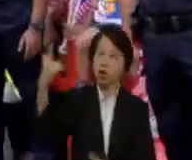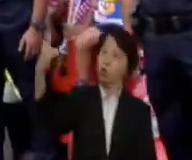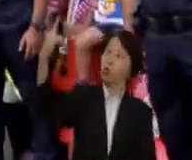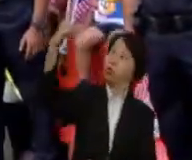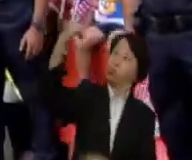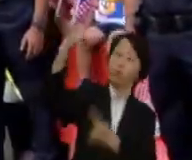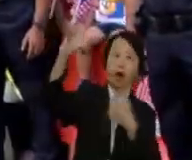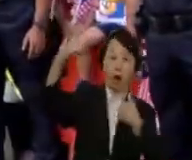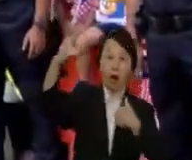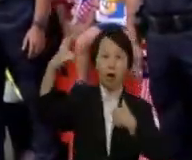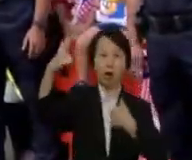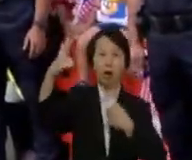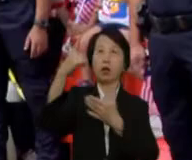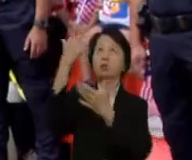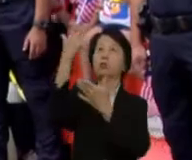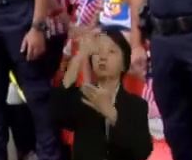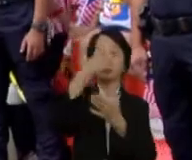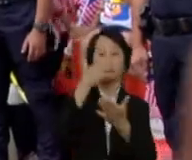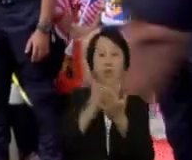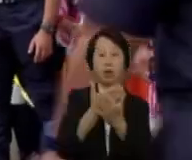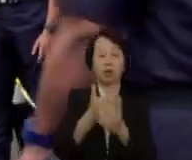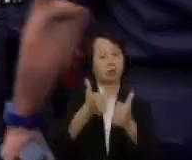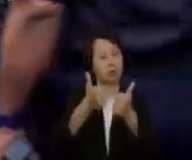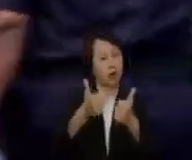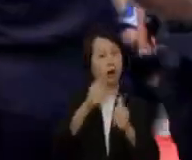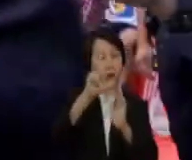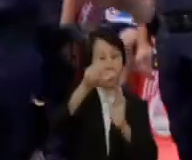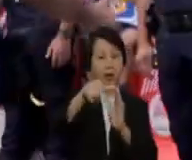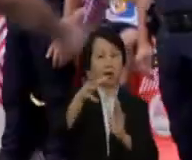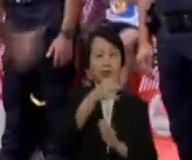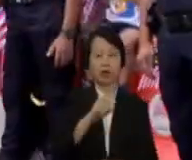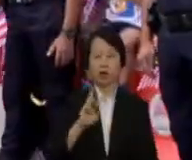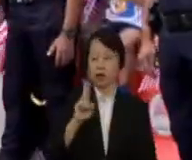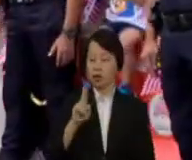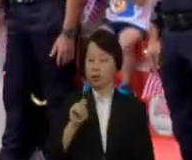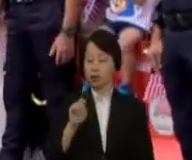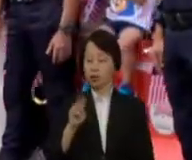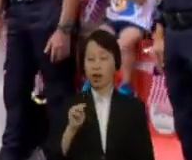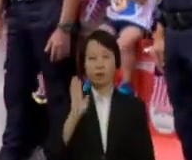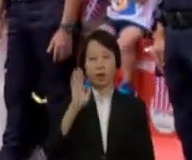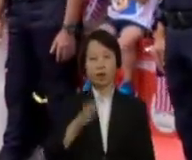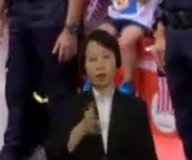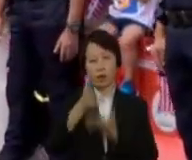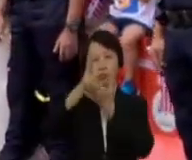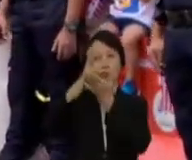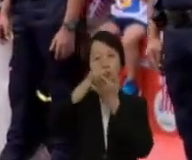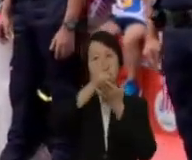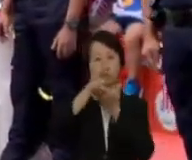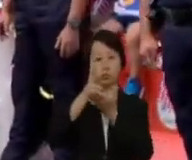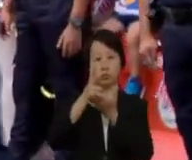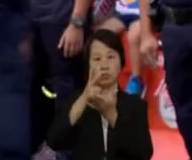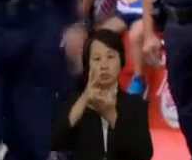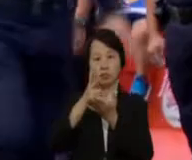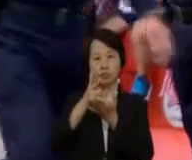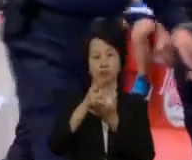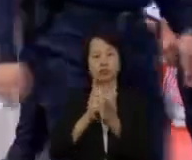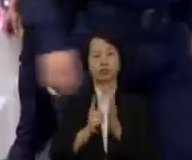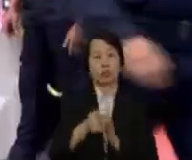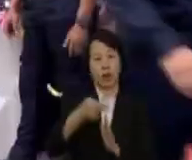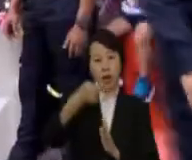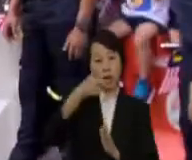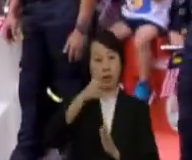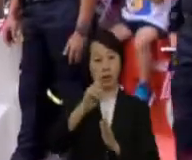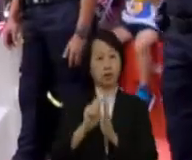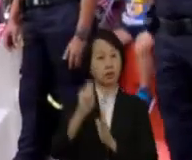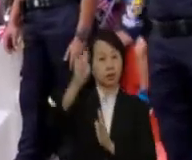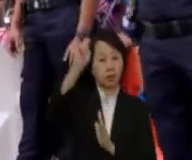itu untuk mendapatkan liputan yang terbaik dan juga terhebat. Pastinya di RTM kami akan bawakan siaran secara langsung berdefinisi tinggi.